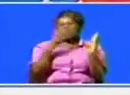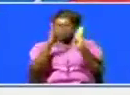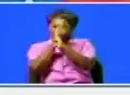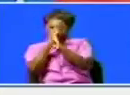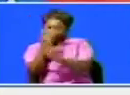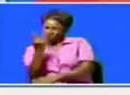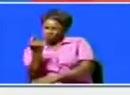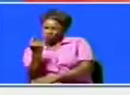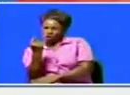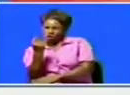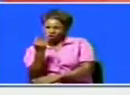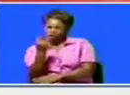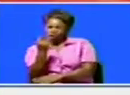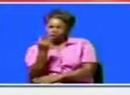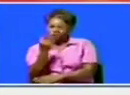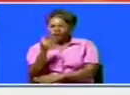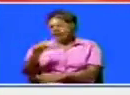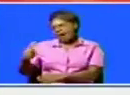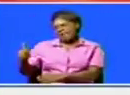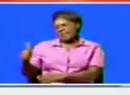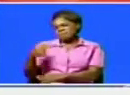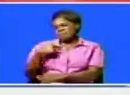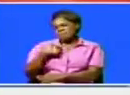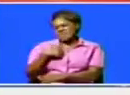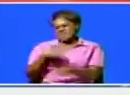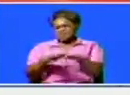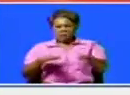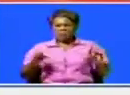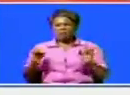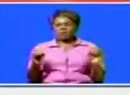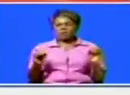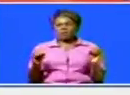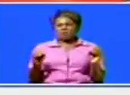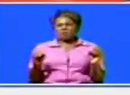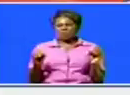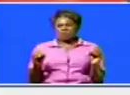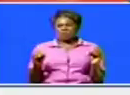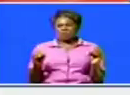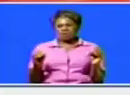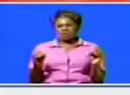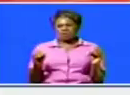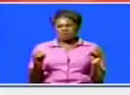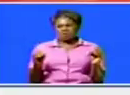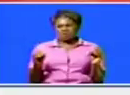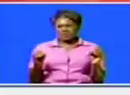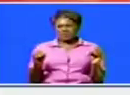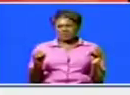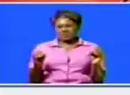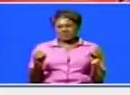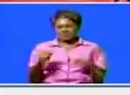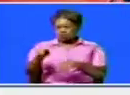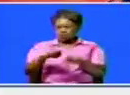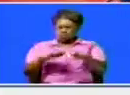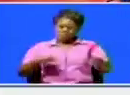kidogo wafanye jambo, hawawezi. Kuna wale ambao wanasema siwezi panga foleni, kila mtu akiniona, je, Konaya ndio huyu hapa, basi enjoy,